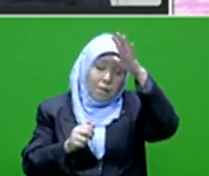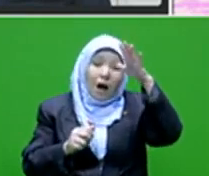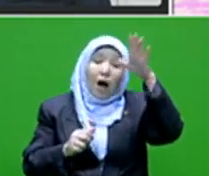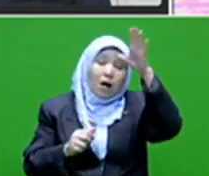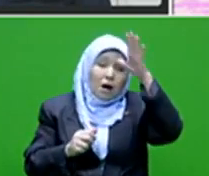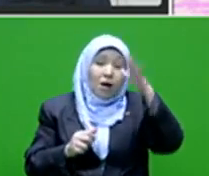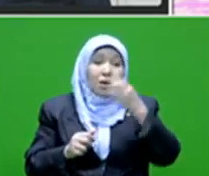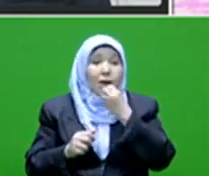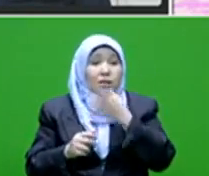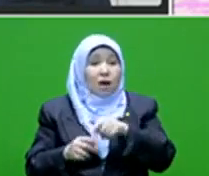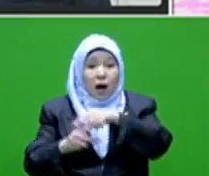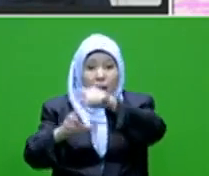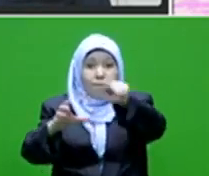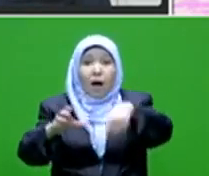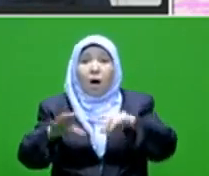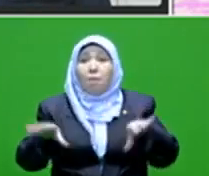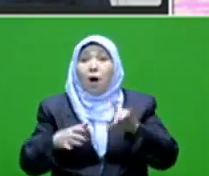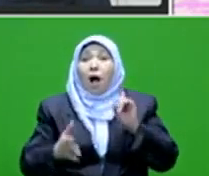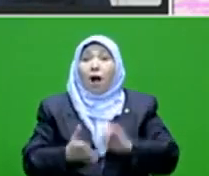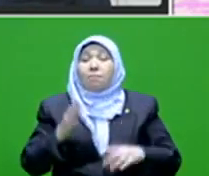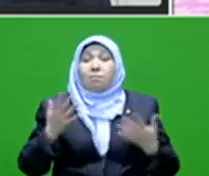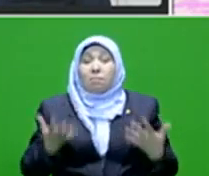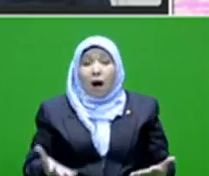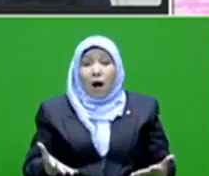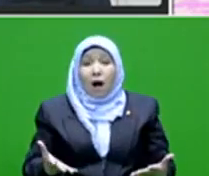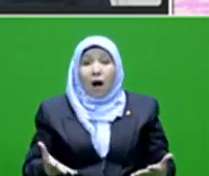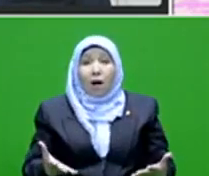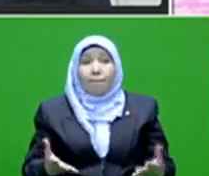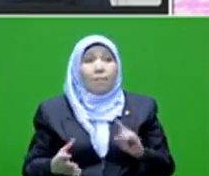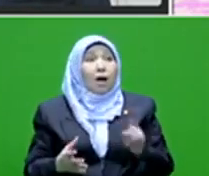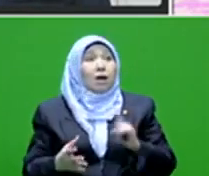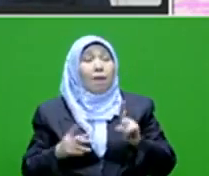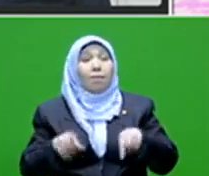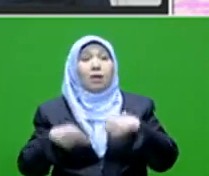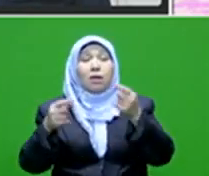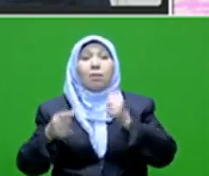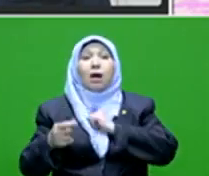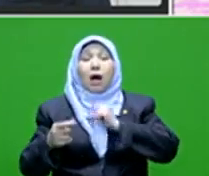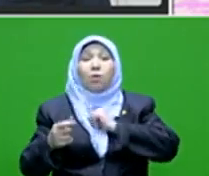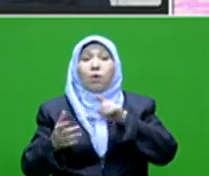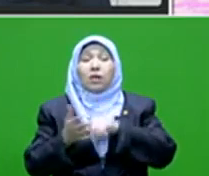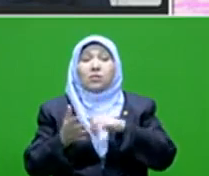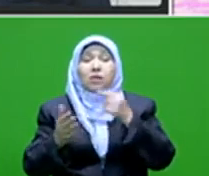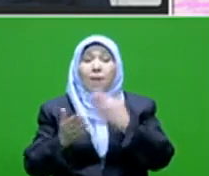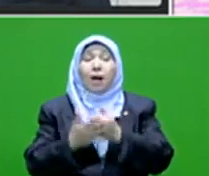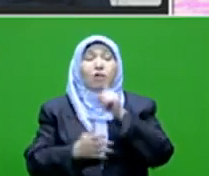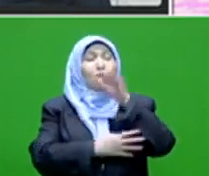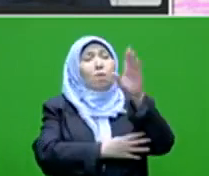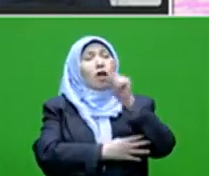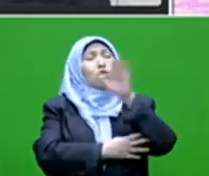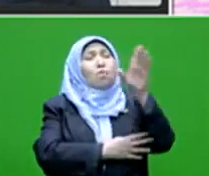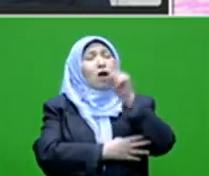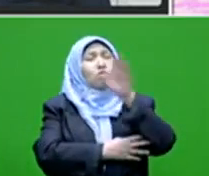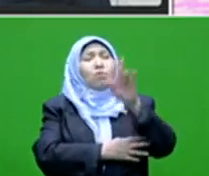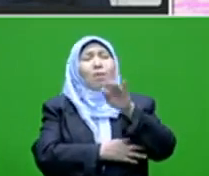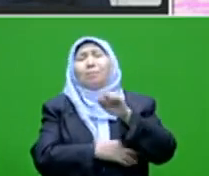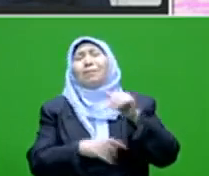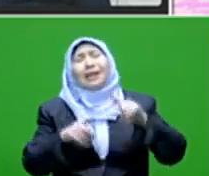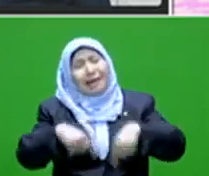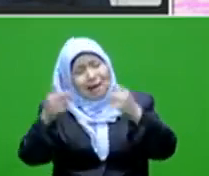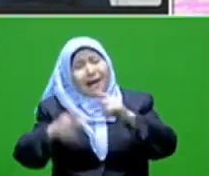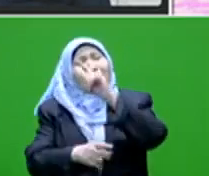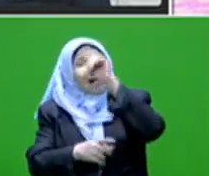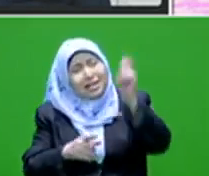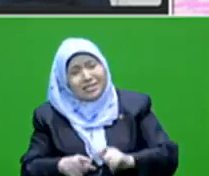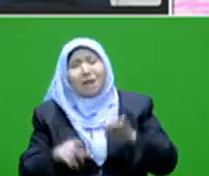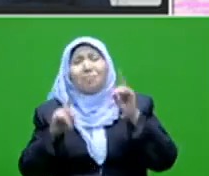dia kata, hampa buat apa? Depa yang mana yang nak pergi mengaku ni sampai bersumpah. Ayah pilah tanya semua orang. Memang